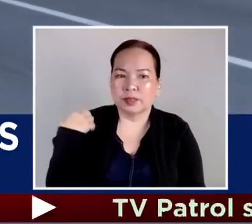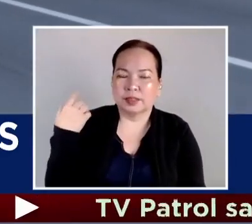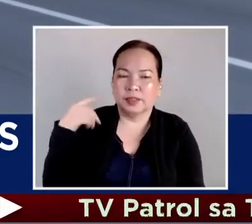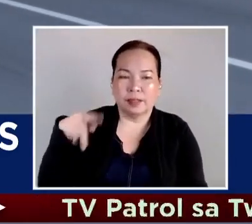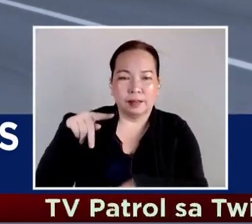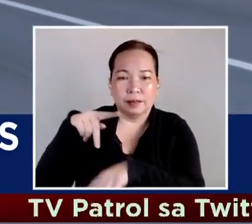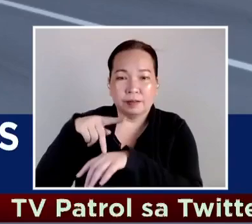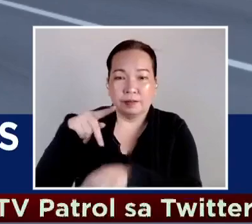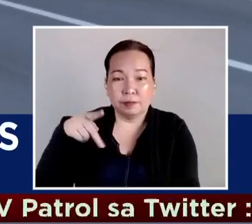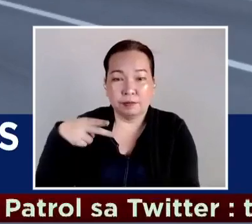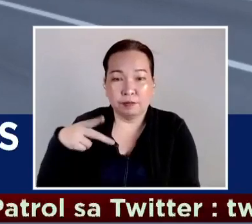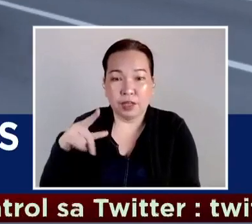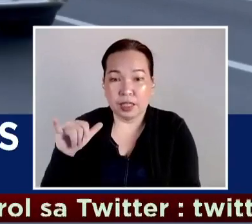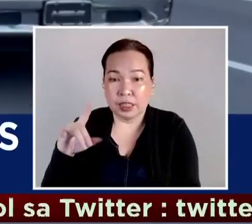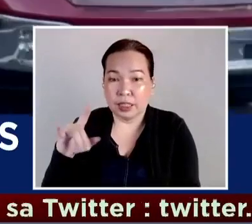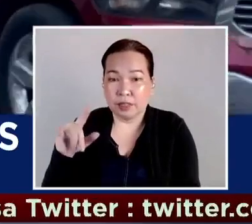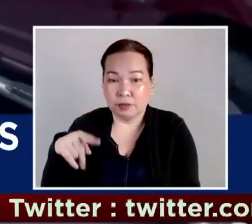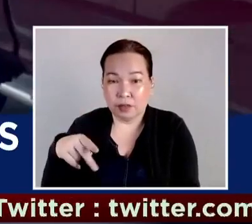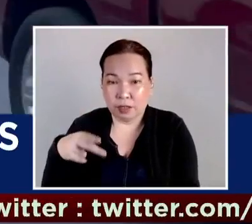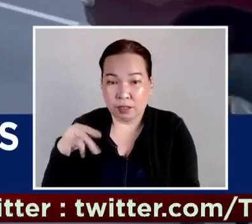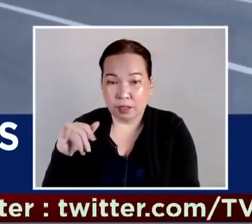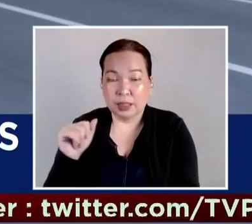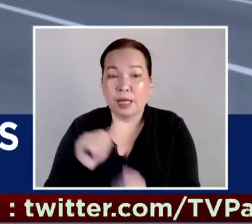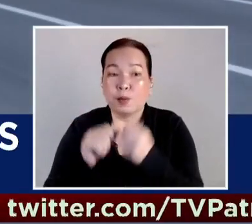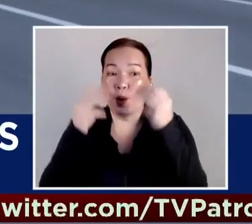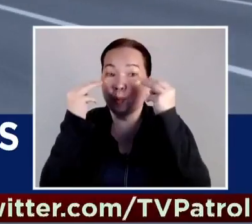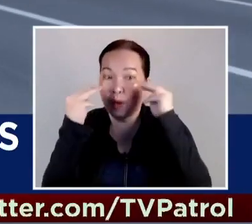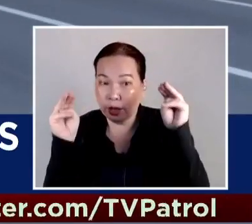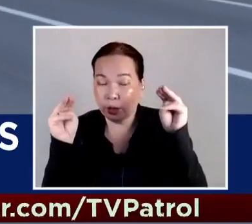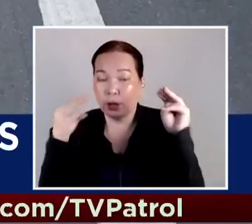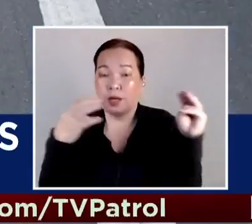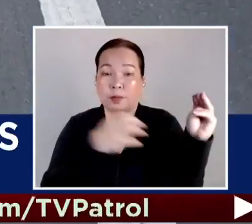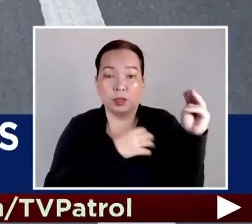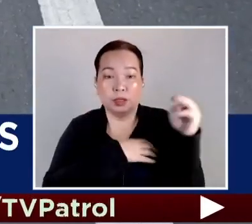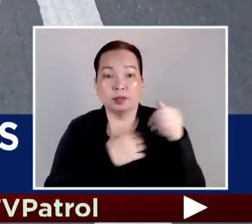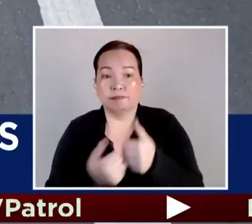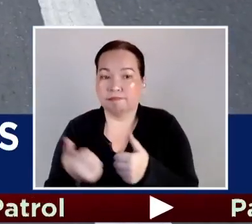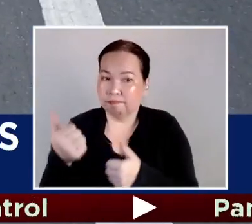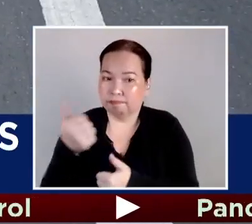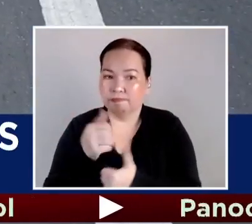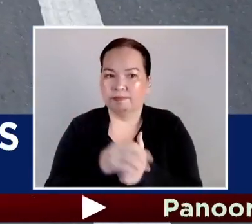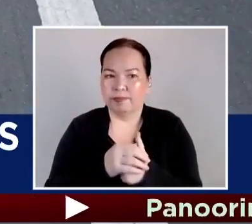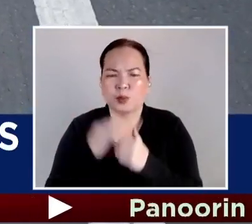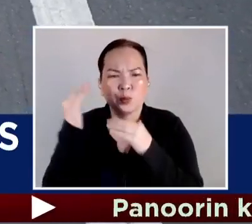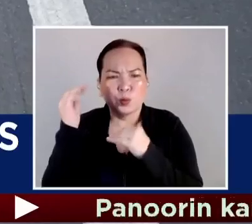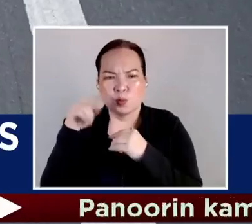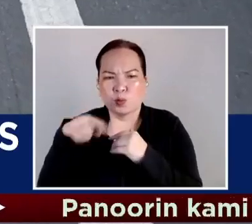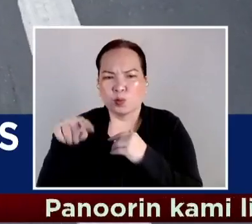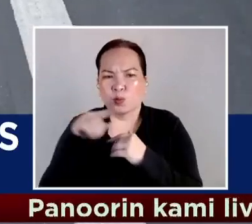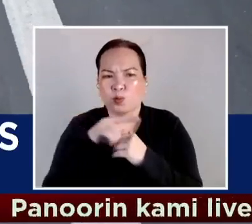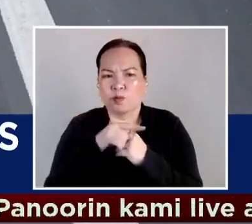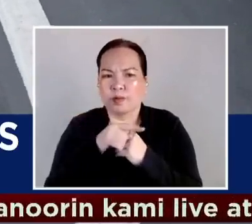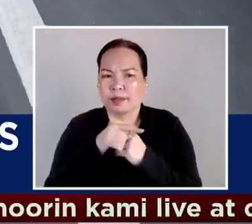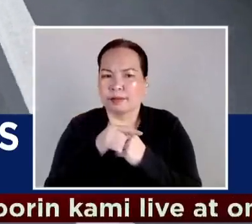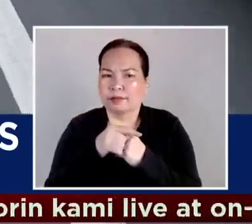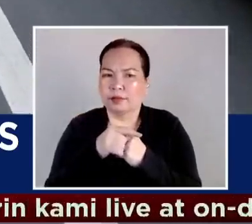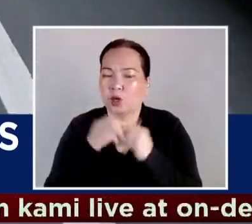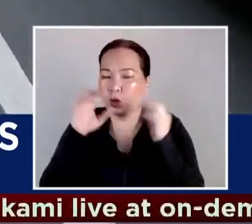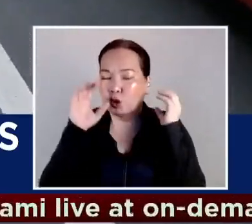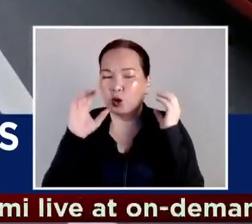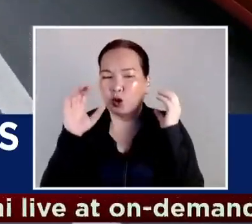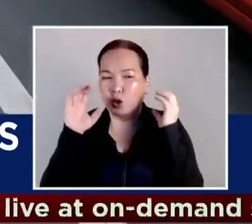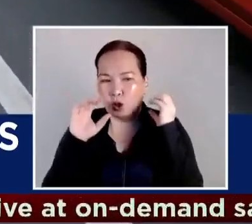Jim Kenney at Philadelphia Police Commissioner Daniel Outlaw. Umaasa si Conjen Cato na pag-igtingin pa